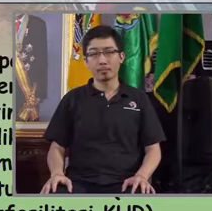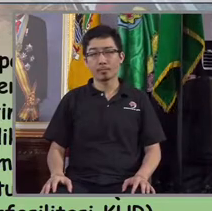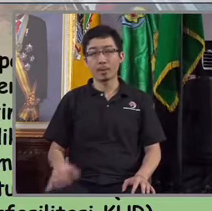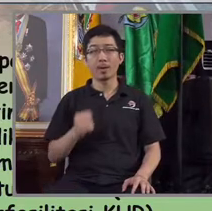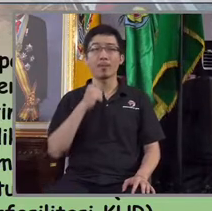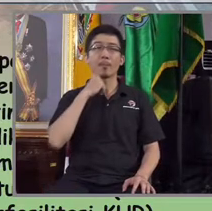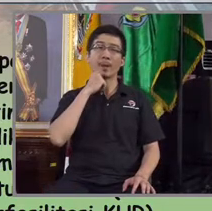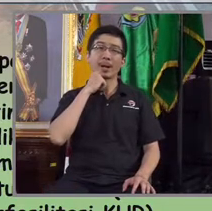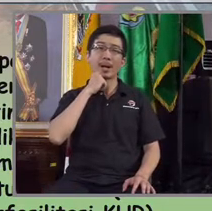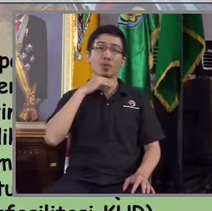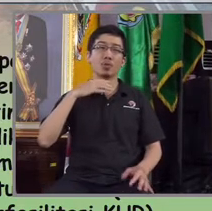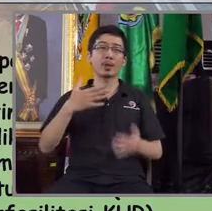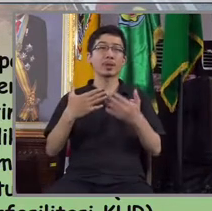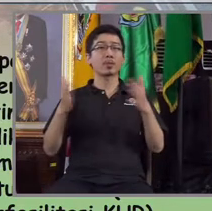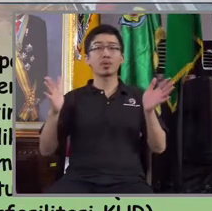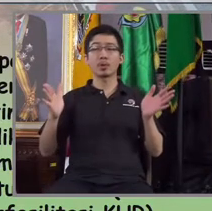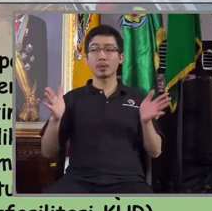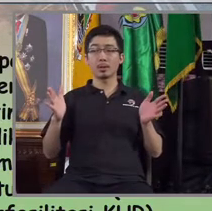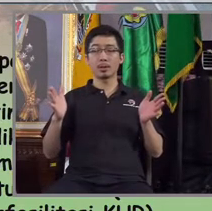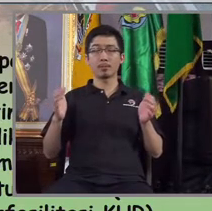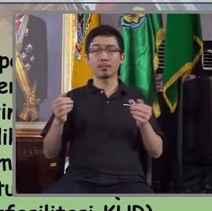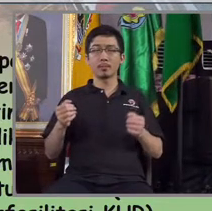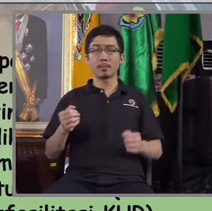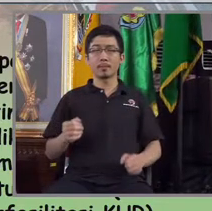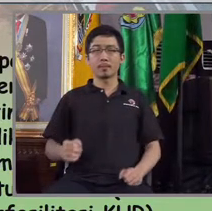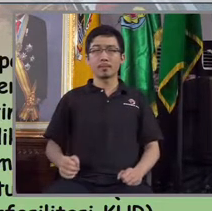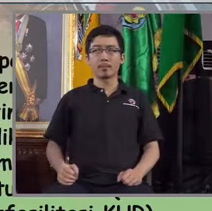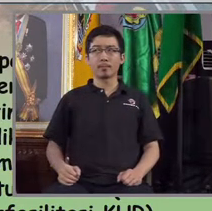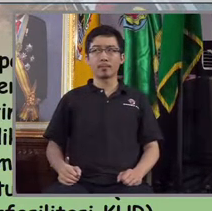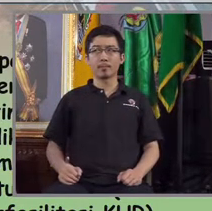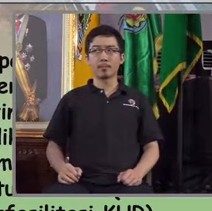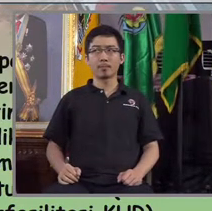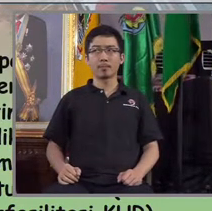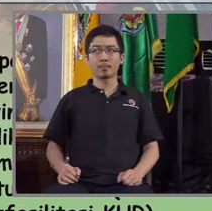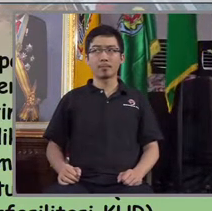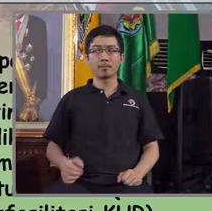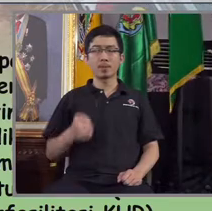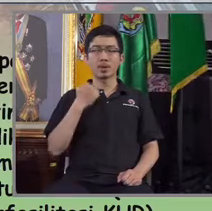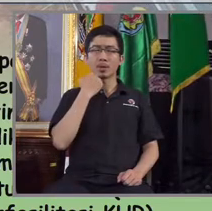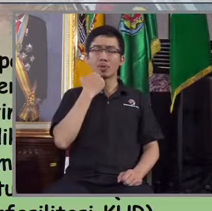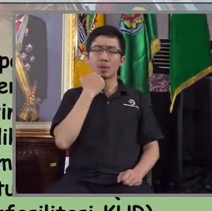terbuka. Sebenarnya Kota Salatiga berkaitan dengan pengangguran